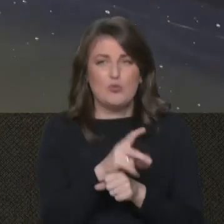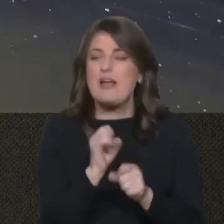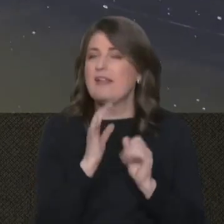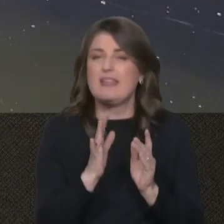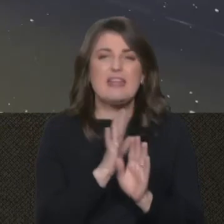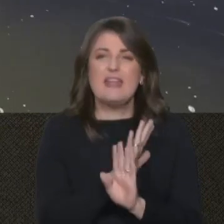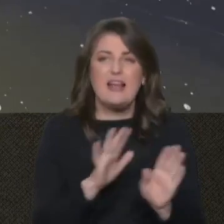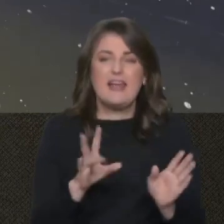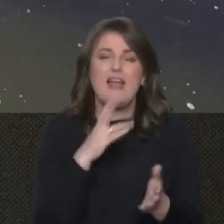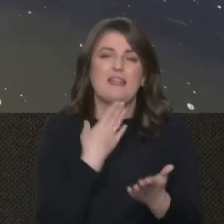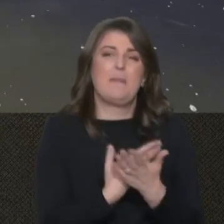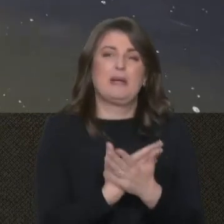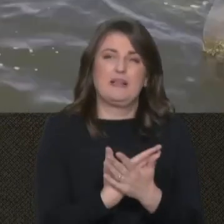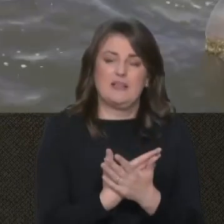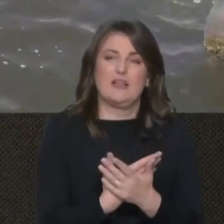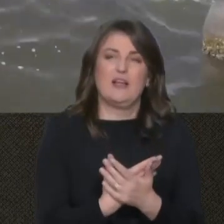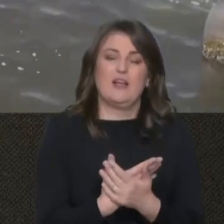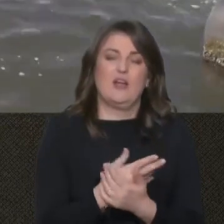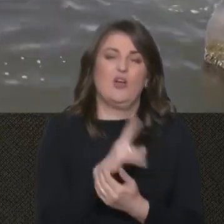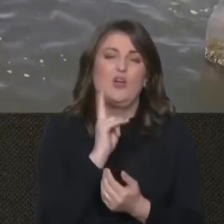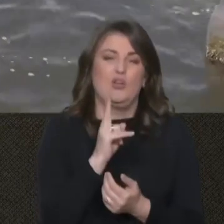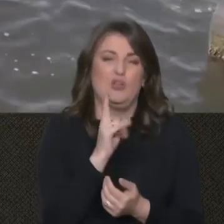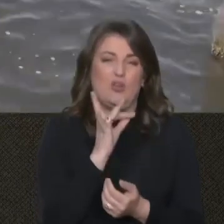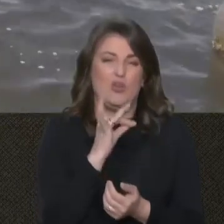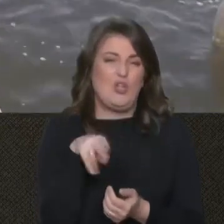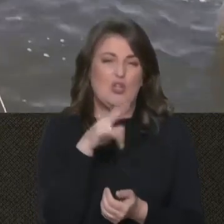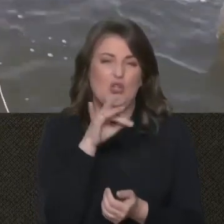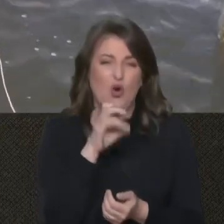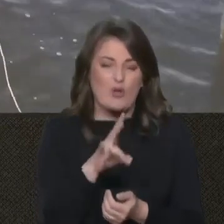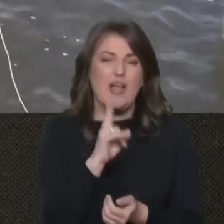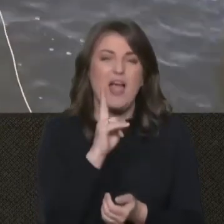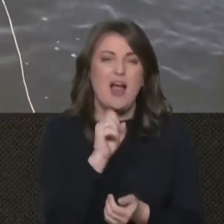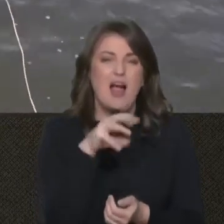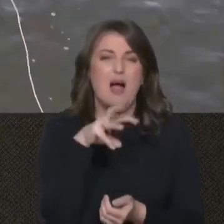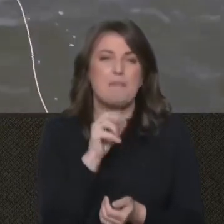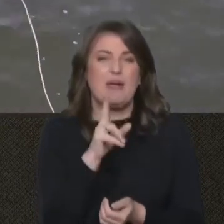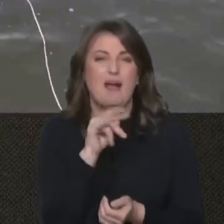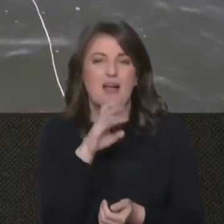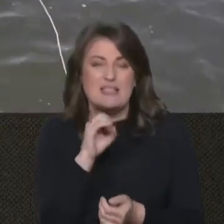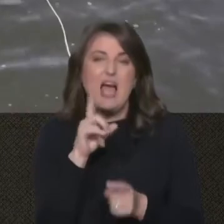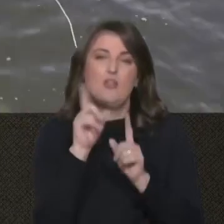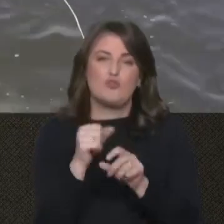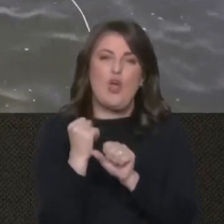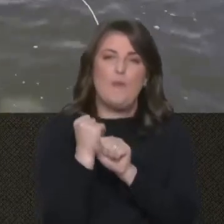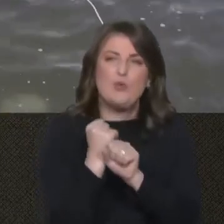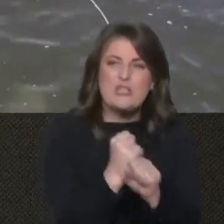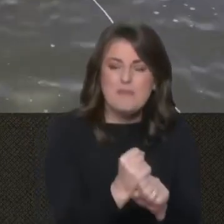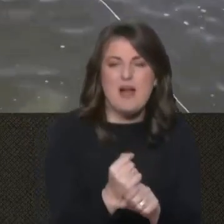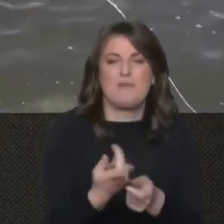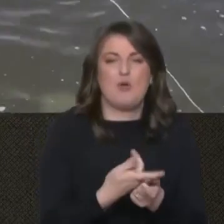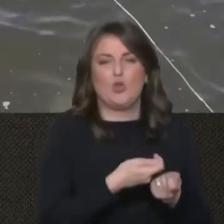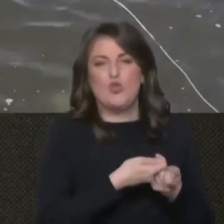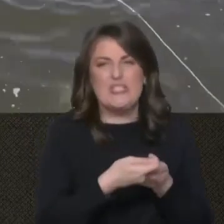тільки, наприклад, дроном камікадзе, ну а і буксирувальником,